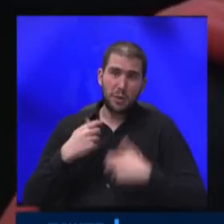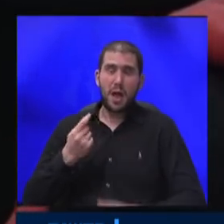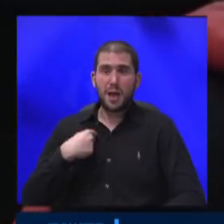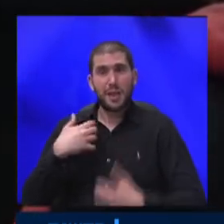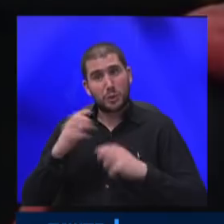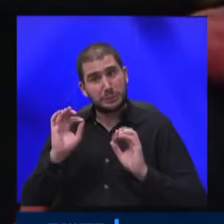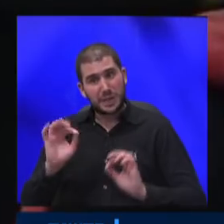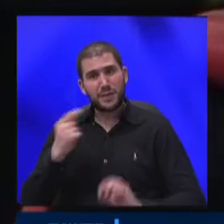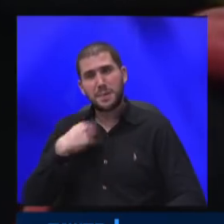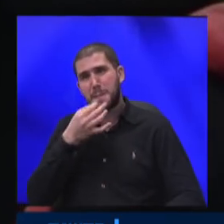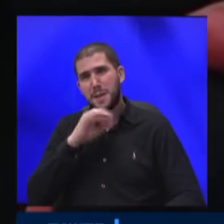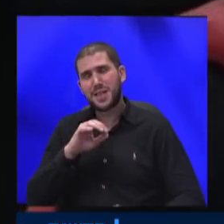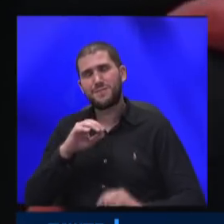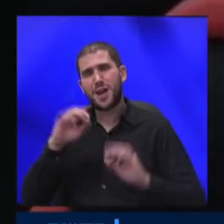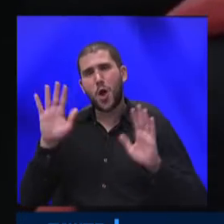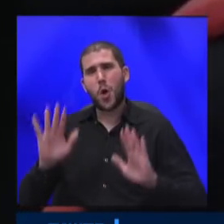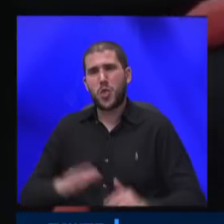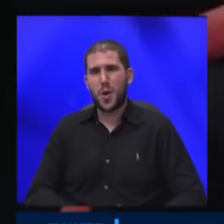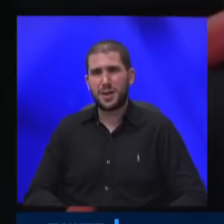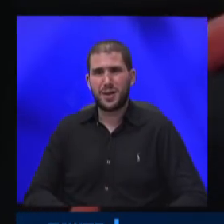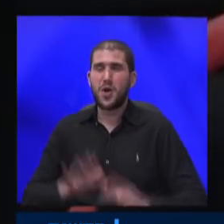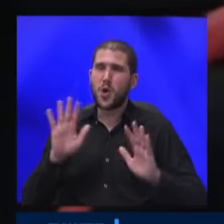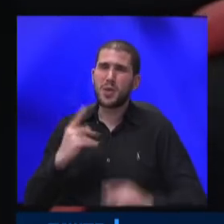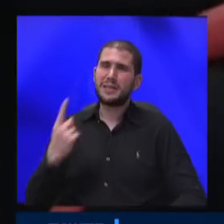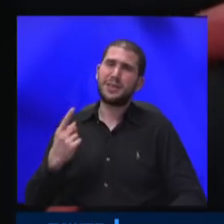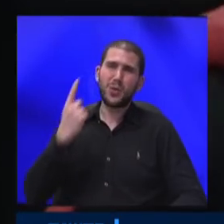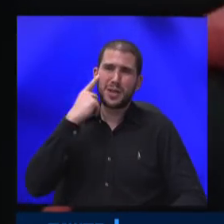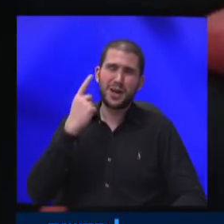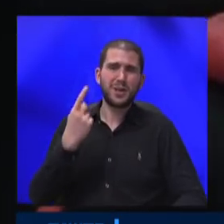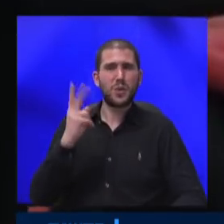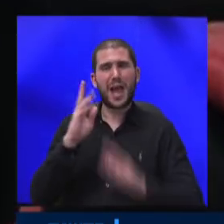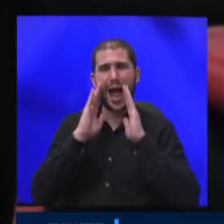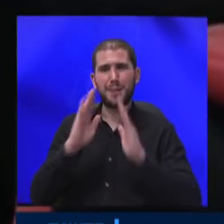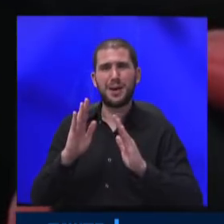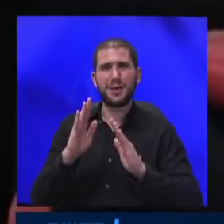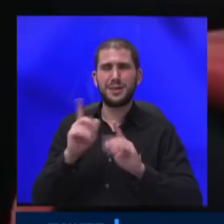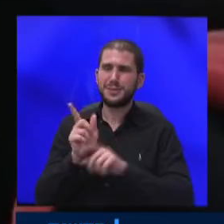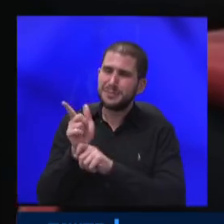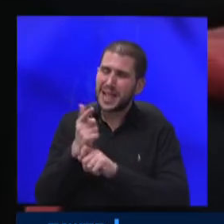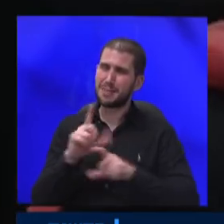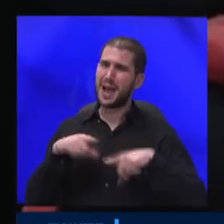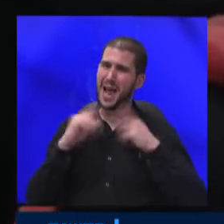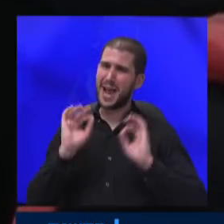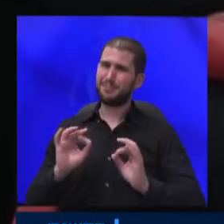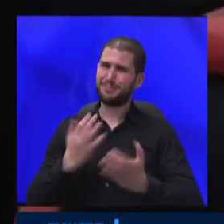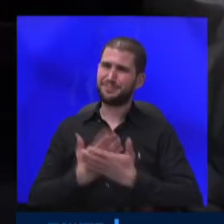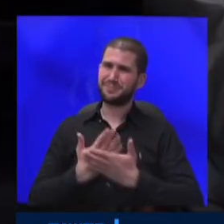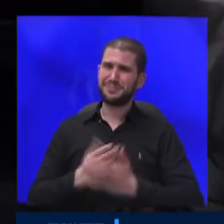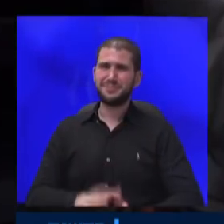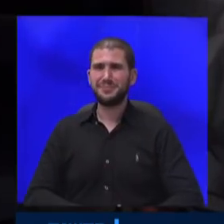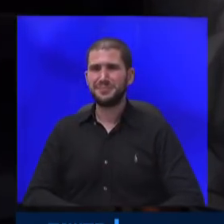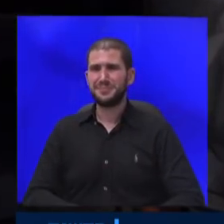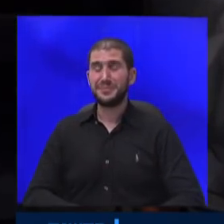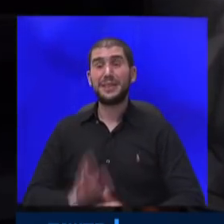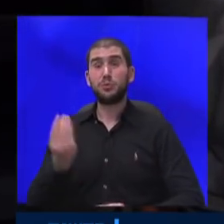זה בסדר, אבל אני מעדיפה קולנוע. קולנוע זה, את יודעת, הרבה יותר אמין, זה מצלם את החיים. כן. אם